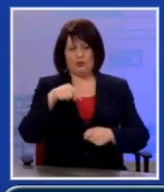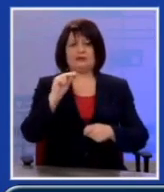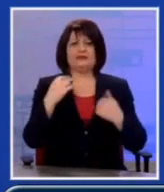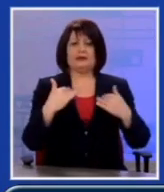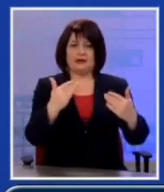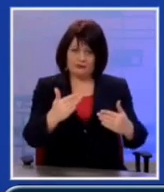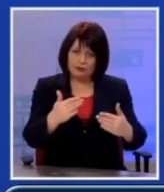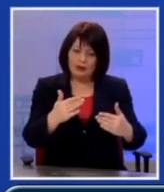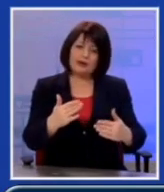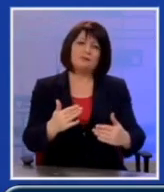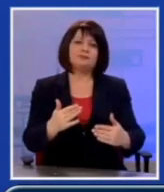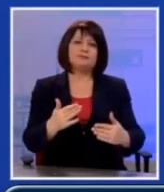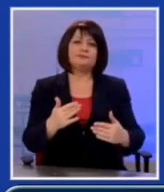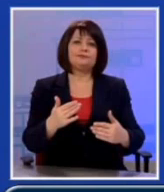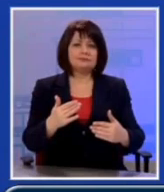να